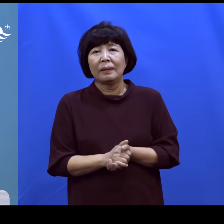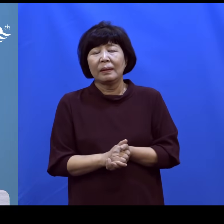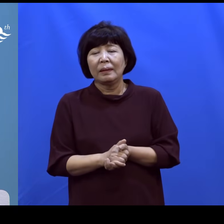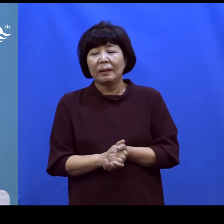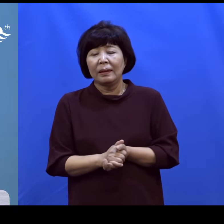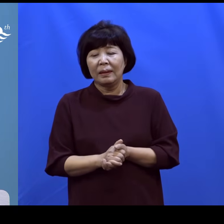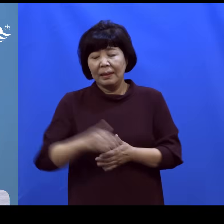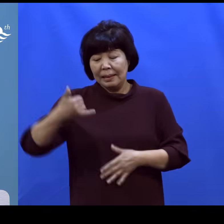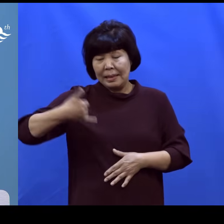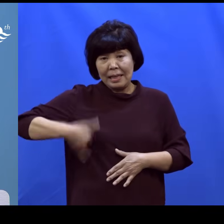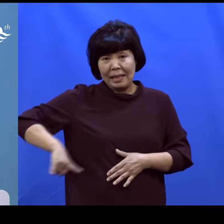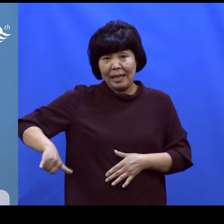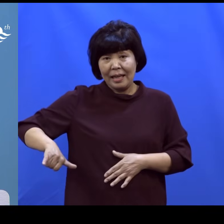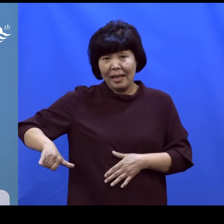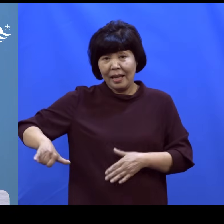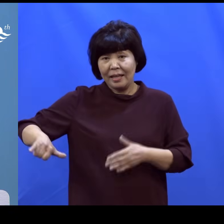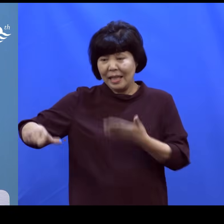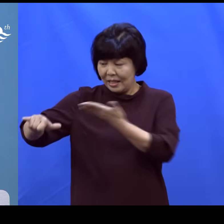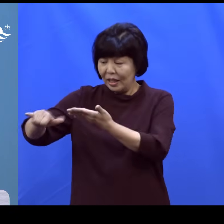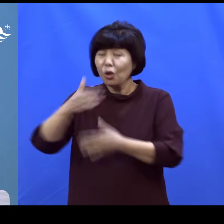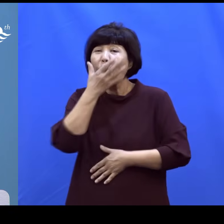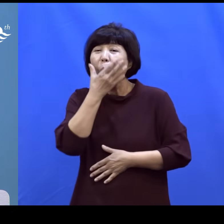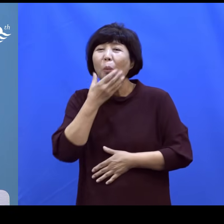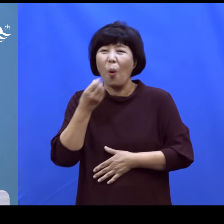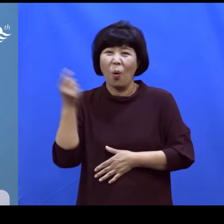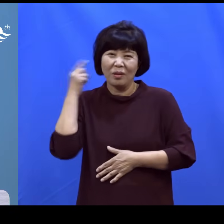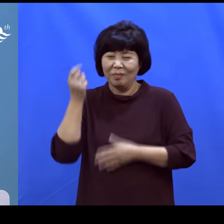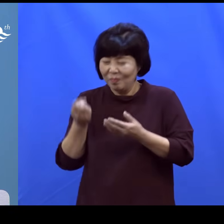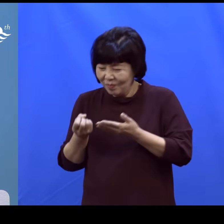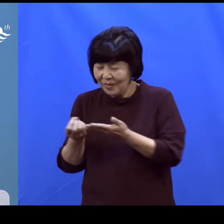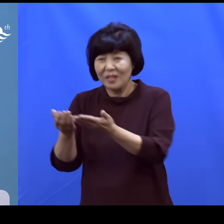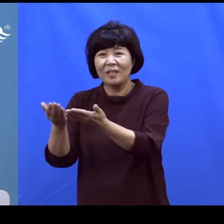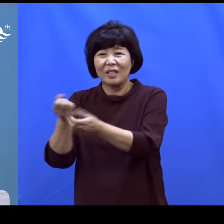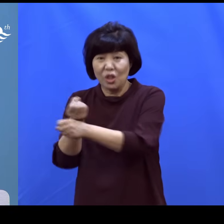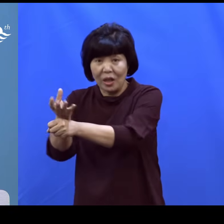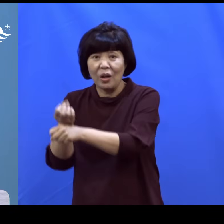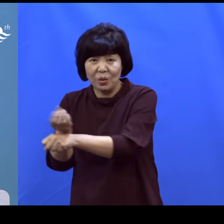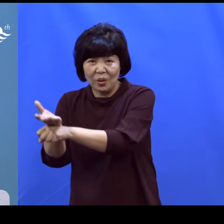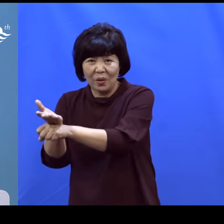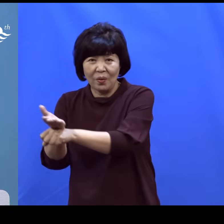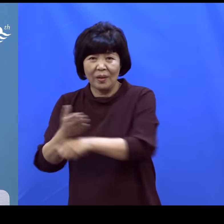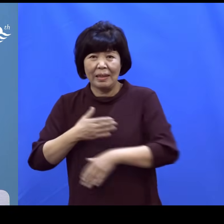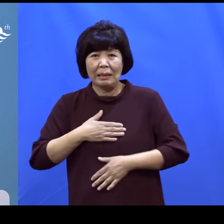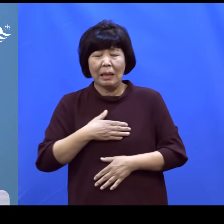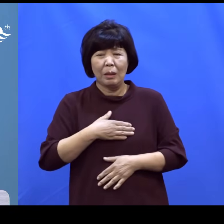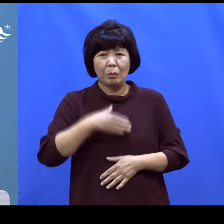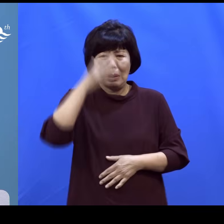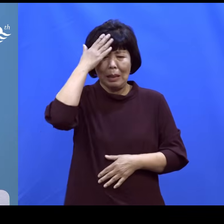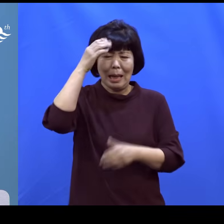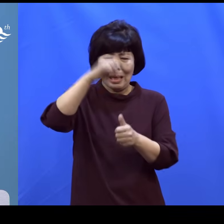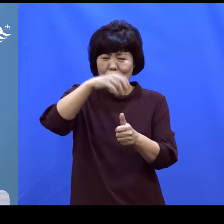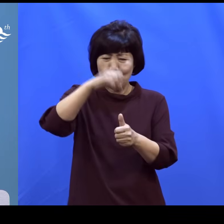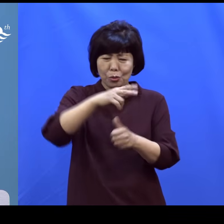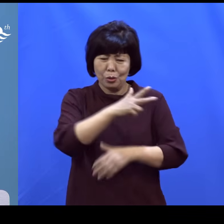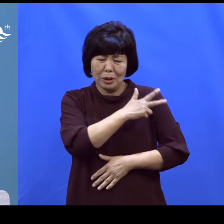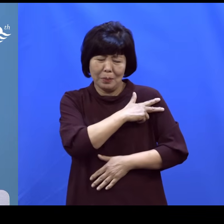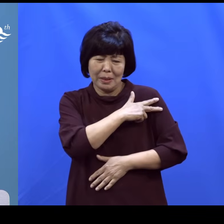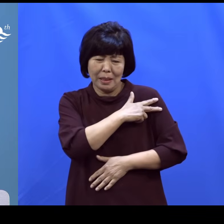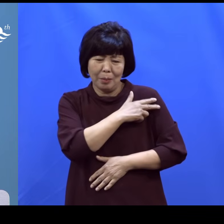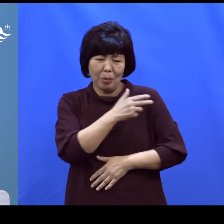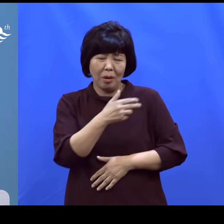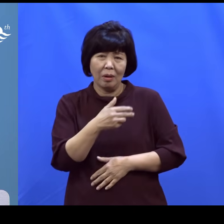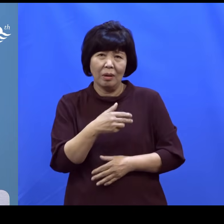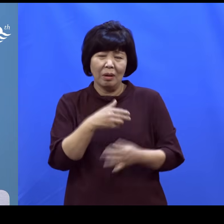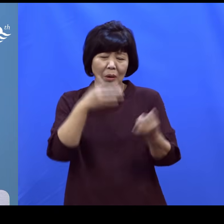우리의 자녀들에게도 복음을 전하려고 하면 자녀의 모습으로 내려가야 돼요. 내가 안수집사든 권사든 장로든 목사든 그게